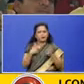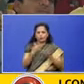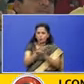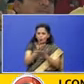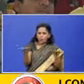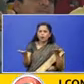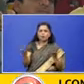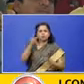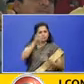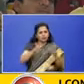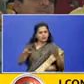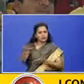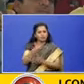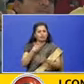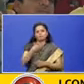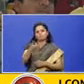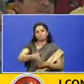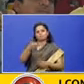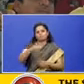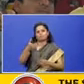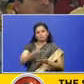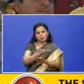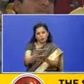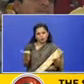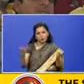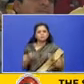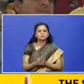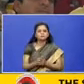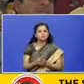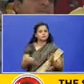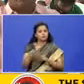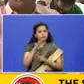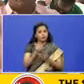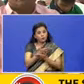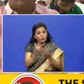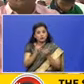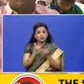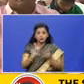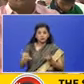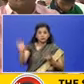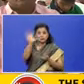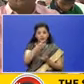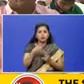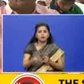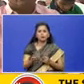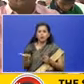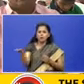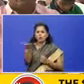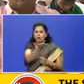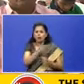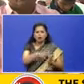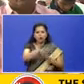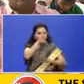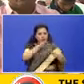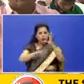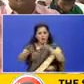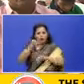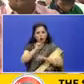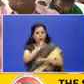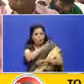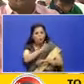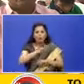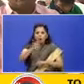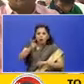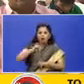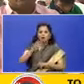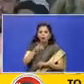राज्यों के लोगों को शुभकामनाएं देता हूं। हमारे सभी राज्यों में एक दूसरे से सीखने की, सहयोग करने